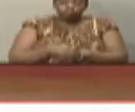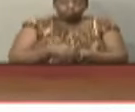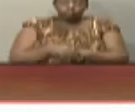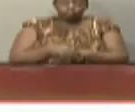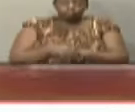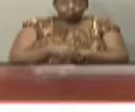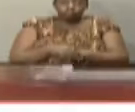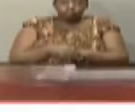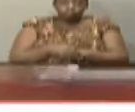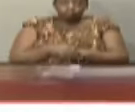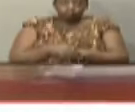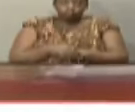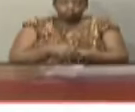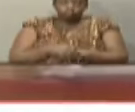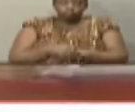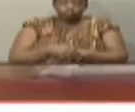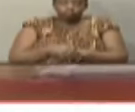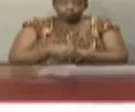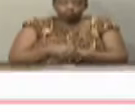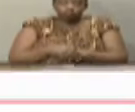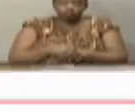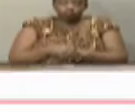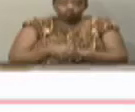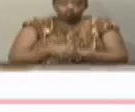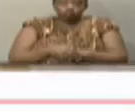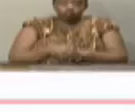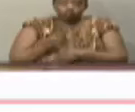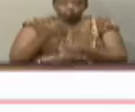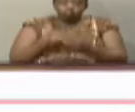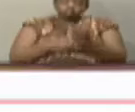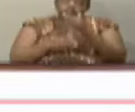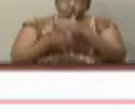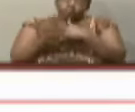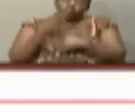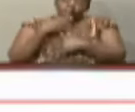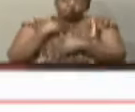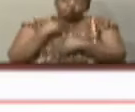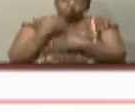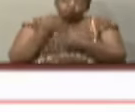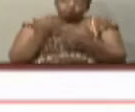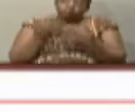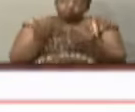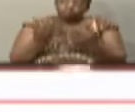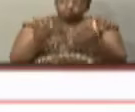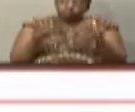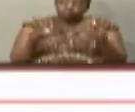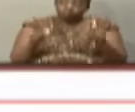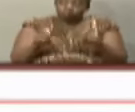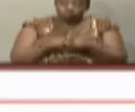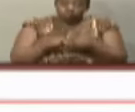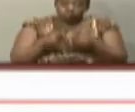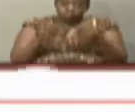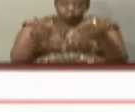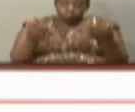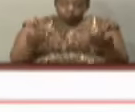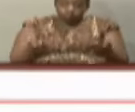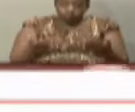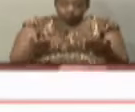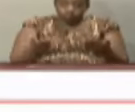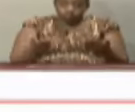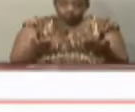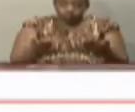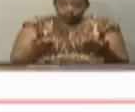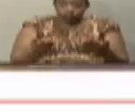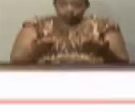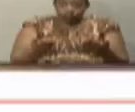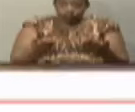siyinza kuggyawo mungu kyabakoze ki kyabagize watu mungu ekyo kyeyangiridde ate n'eki yamugerera nti ebbanga ly'ogyokola ki